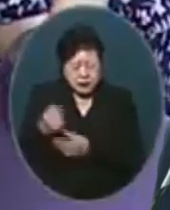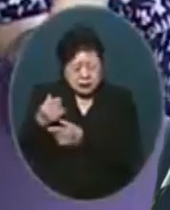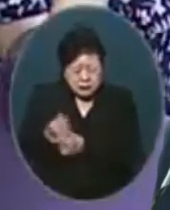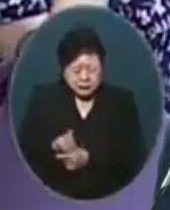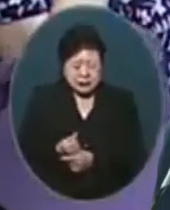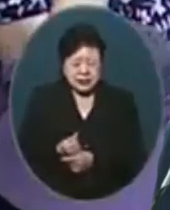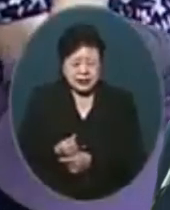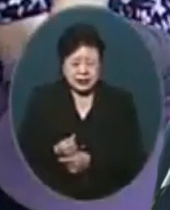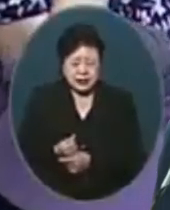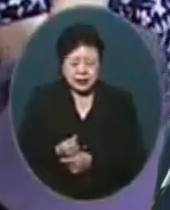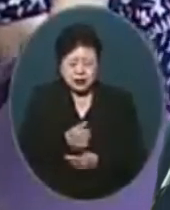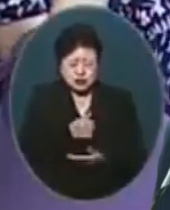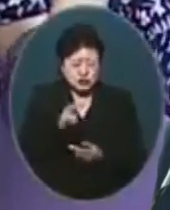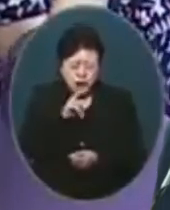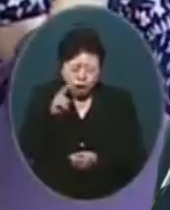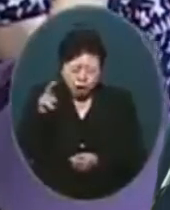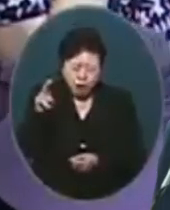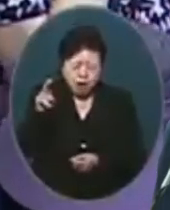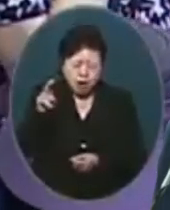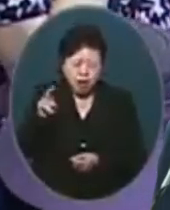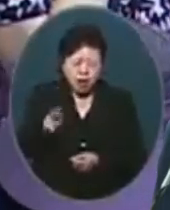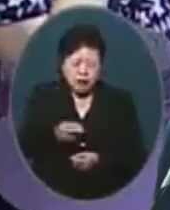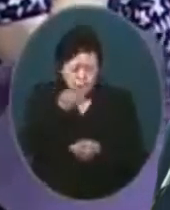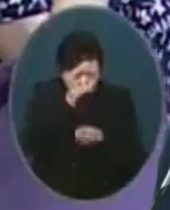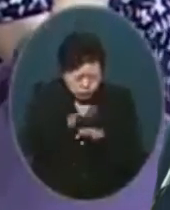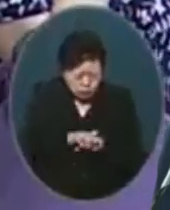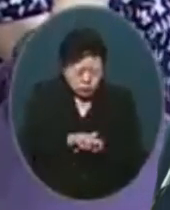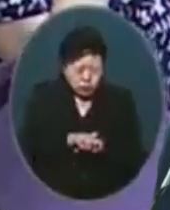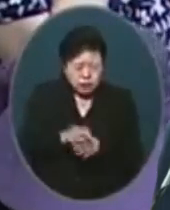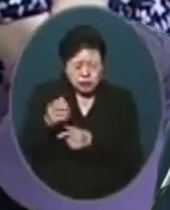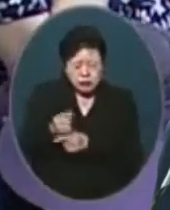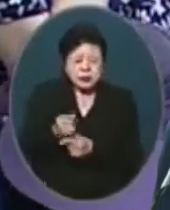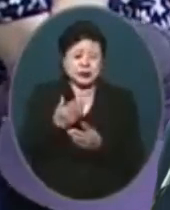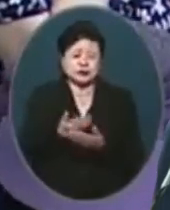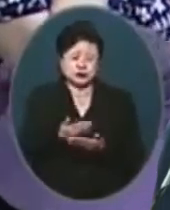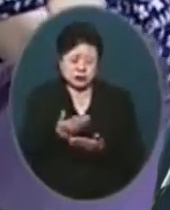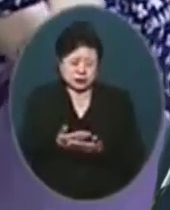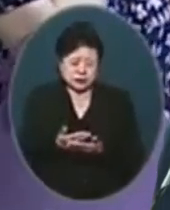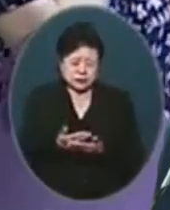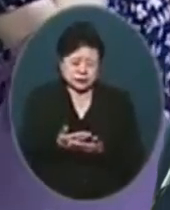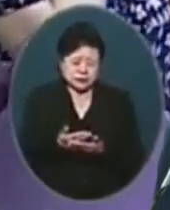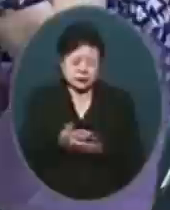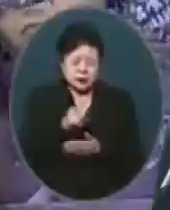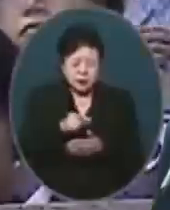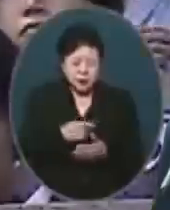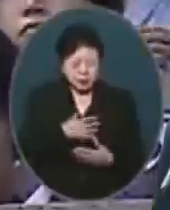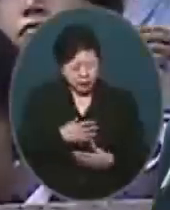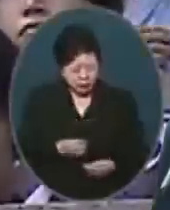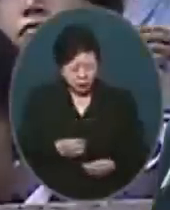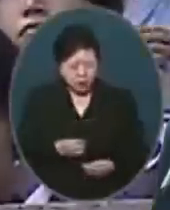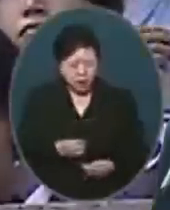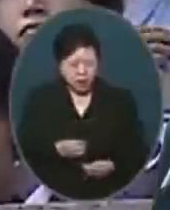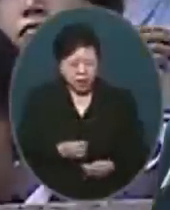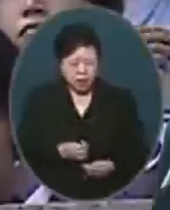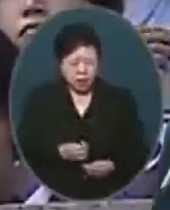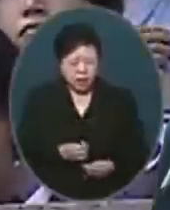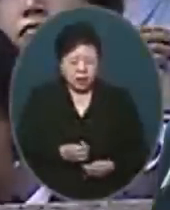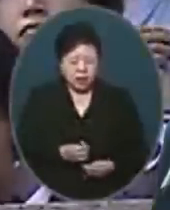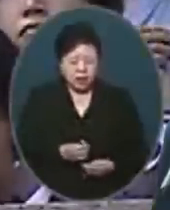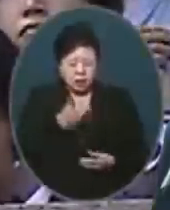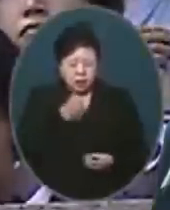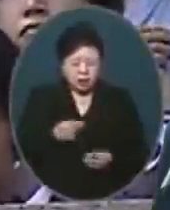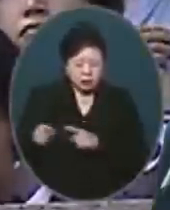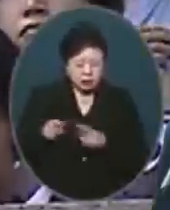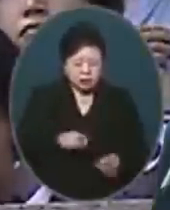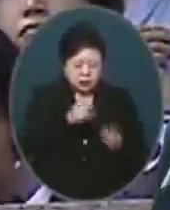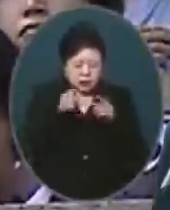의지합니다. 주여 우리 성도들을 다 붙잡아 주셔서 마음의 평안과 행복을